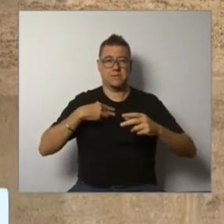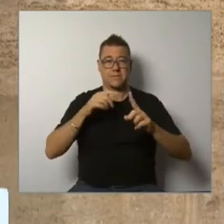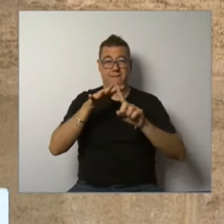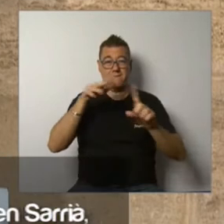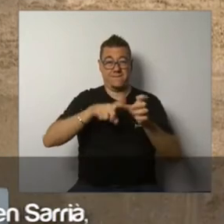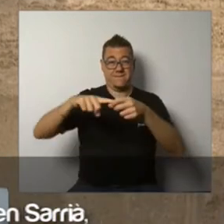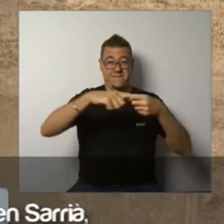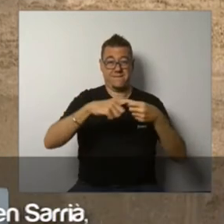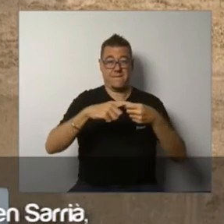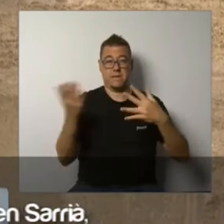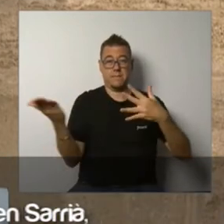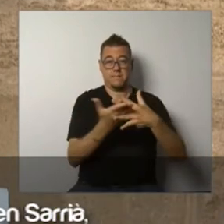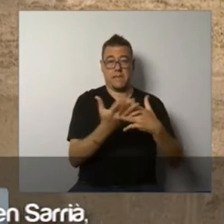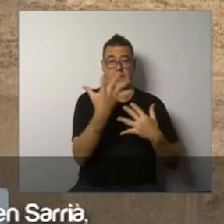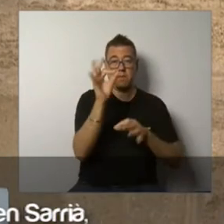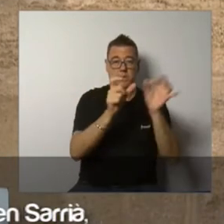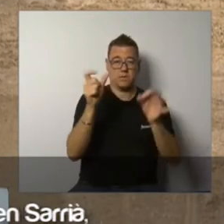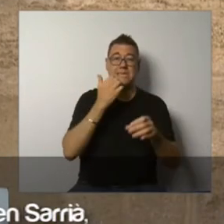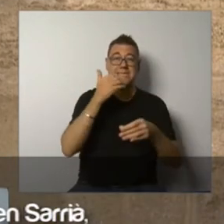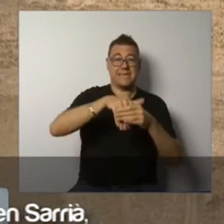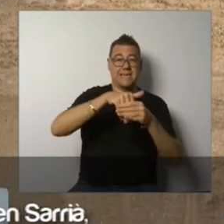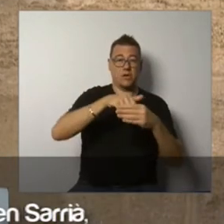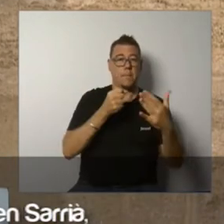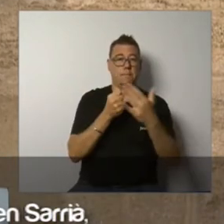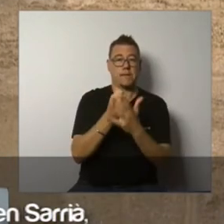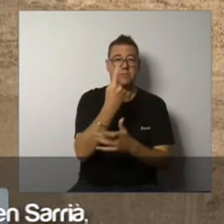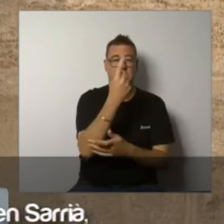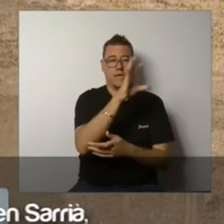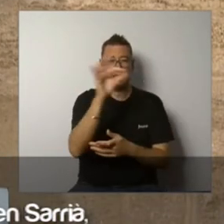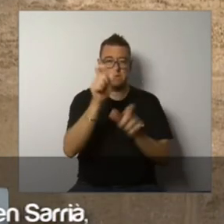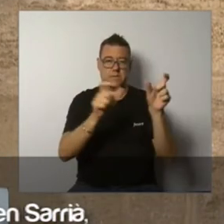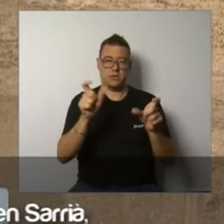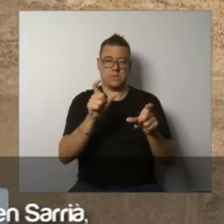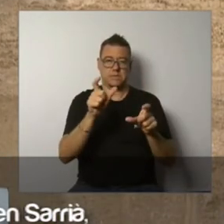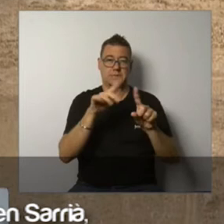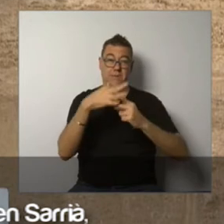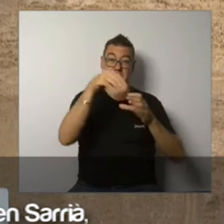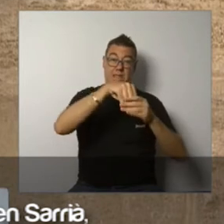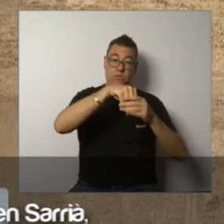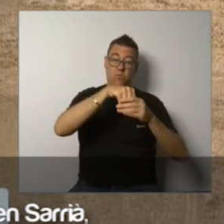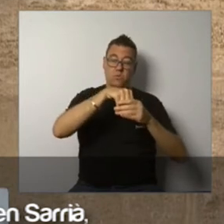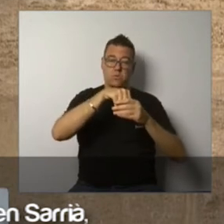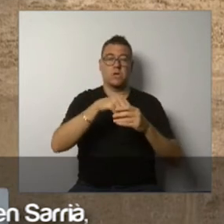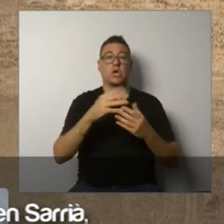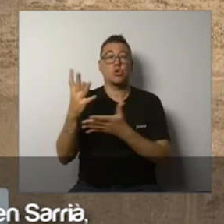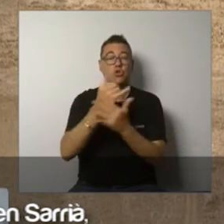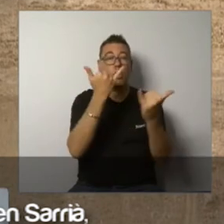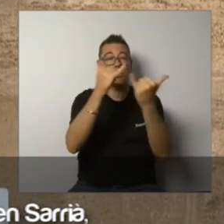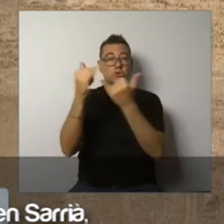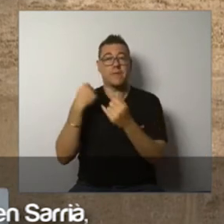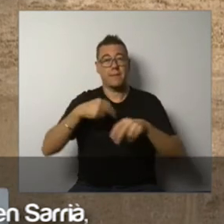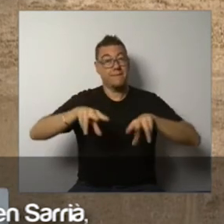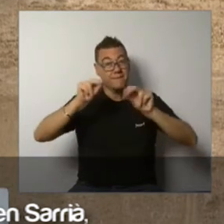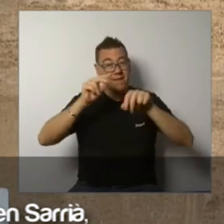redueix al 50% en interiors, amb un màxim de 1.500 persones, i tots els esdeveniments hauran de concloure a les